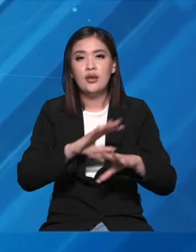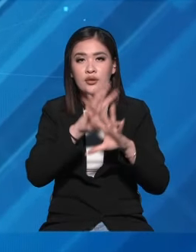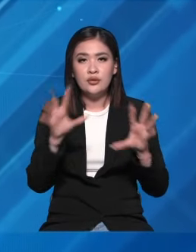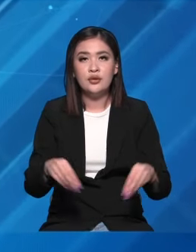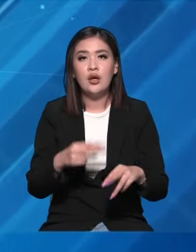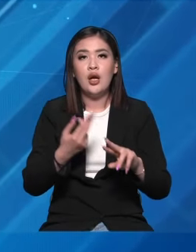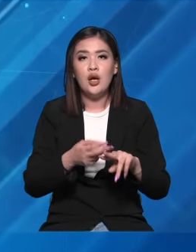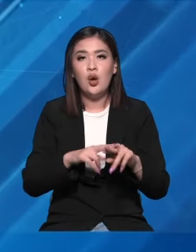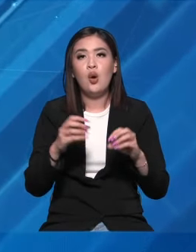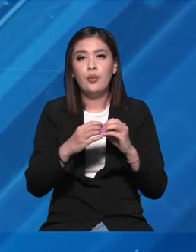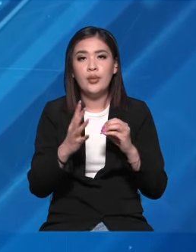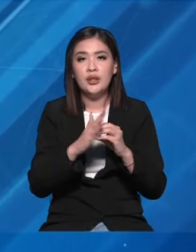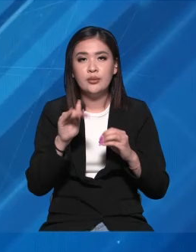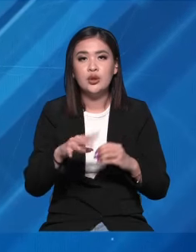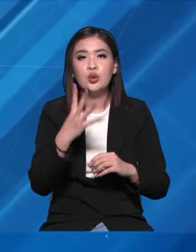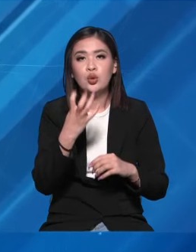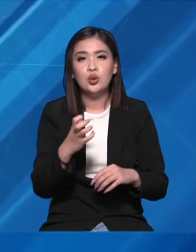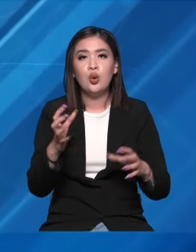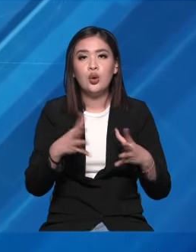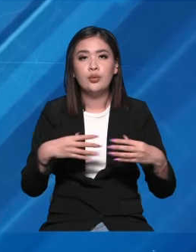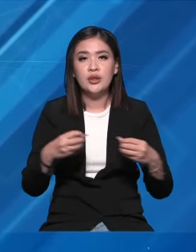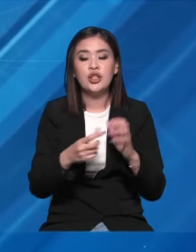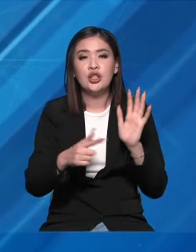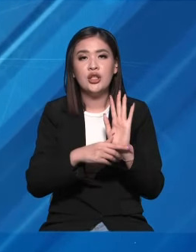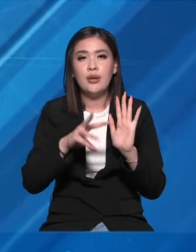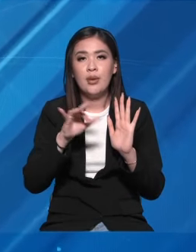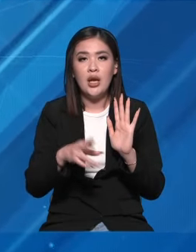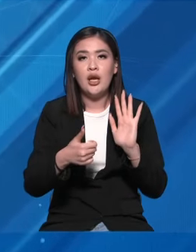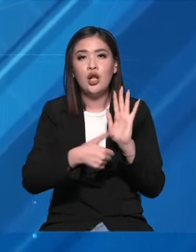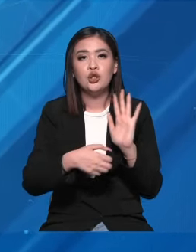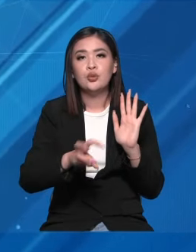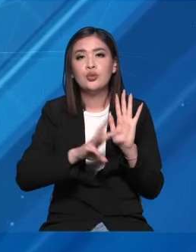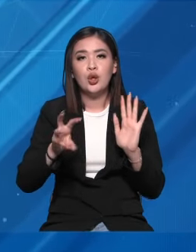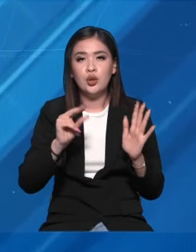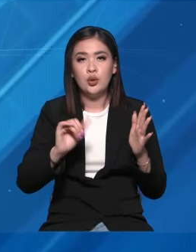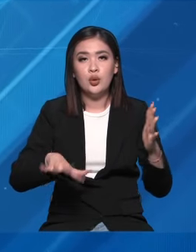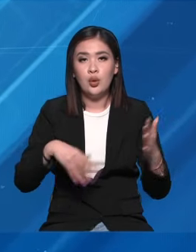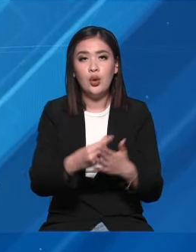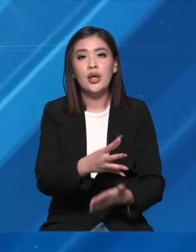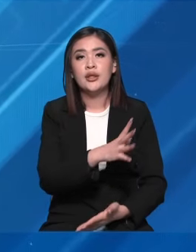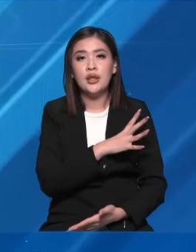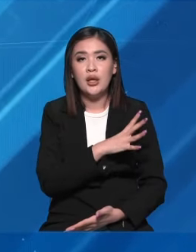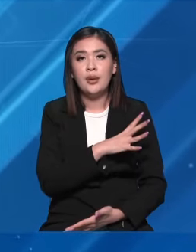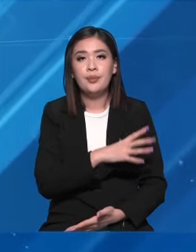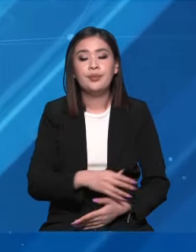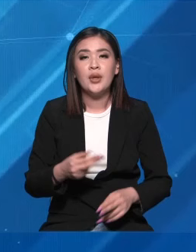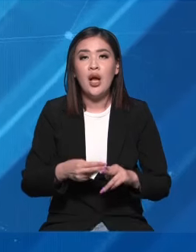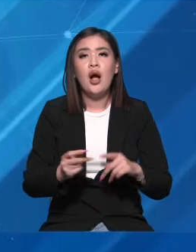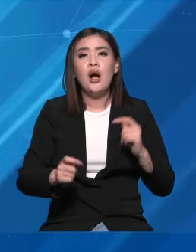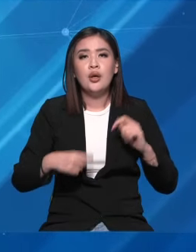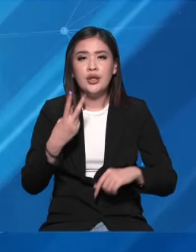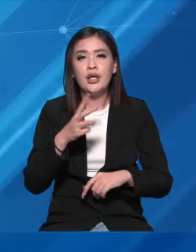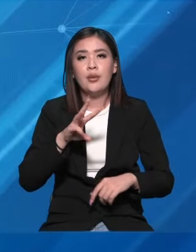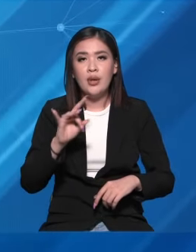мақсатта 15400 отбасына 7 миллиард 600 миллион теңге төленді. Мала шығын болғандарға 2